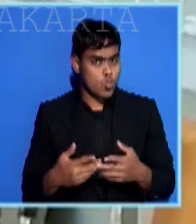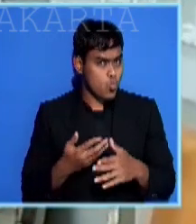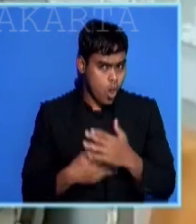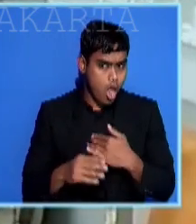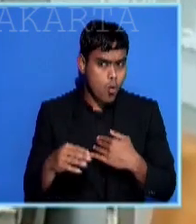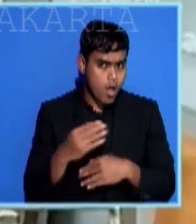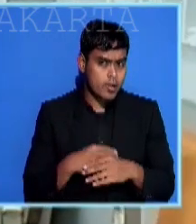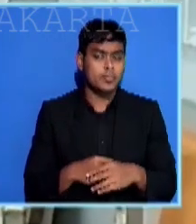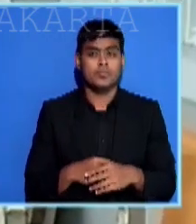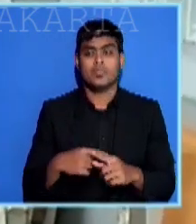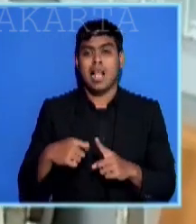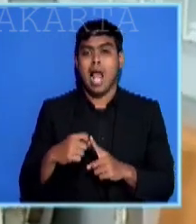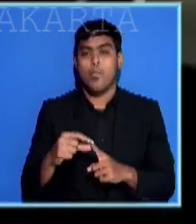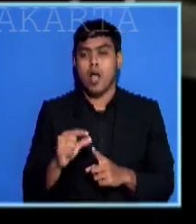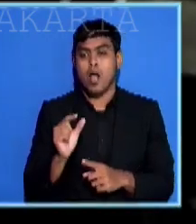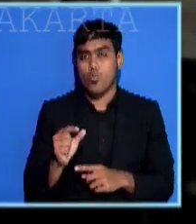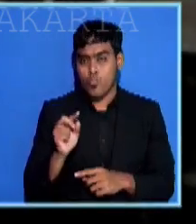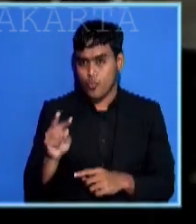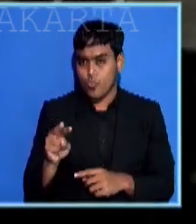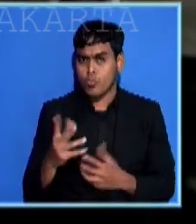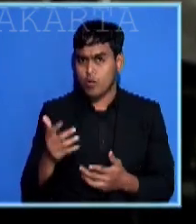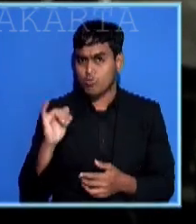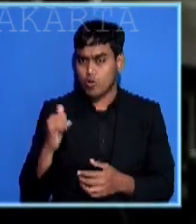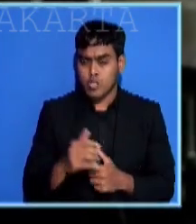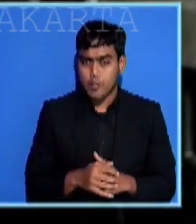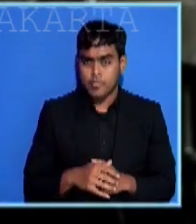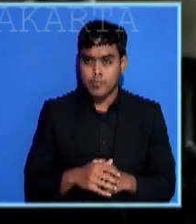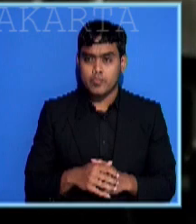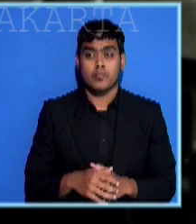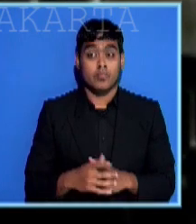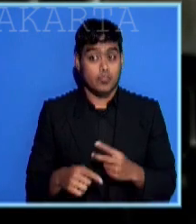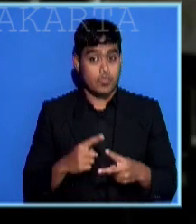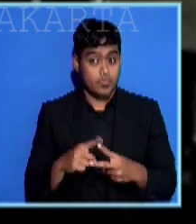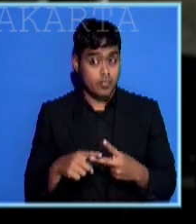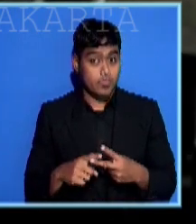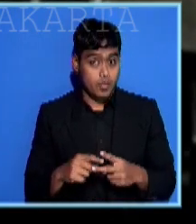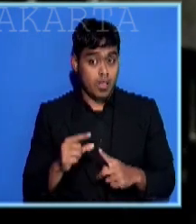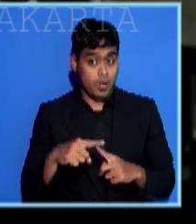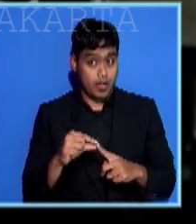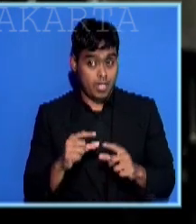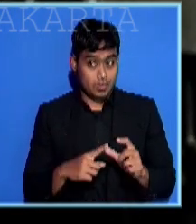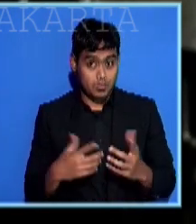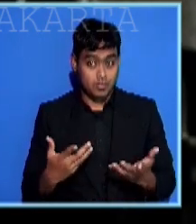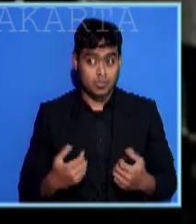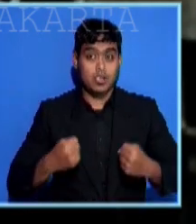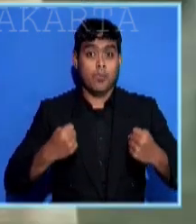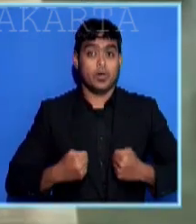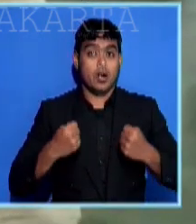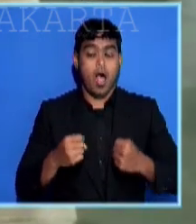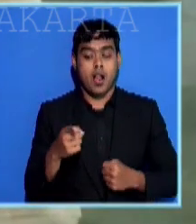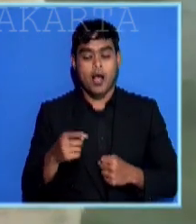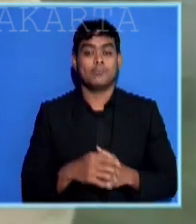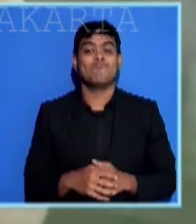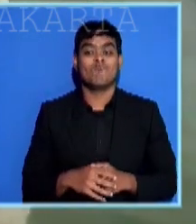Yogyakarta menetapkan tiga TPS yang harus dilakukan PSU yaitu du TPS khusus pangan wirogunan sedangkan TPS di Kabupaten Sleman